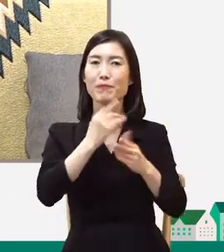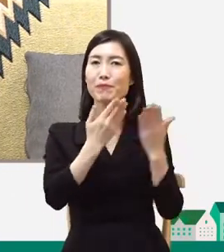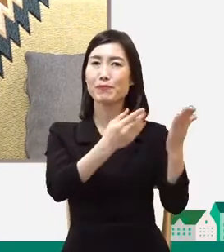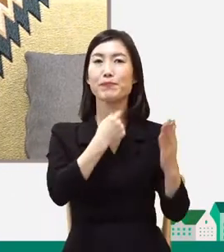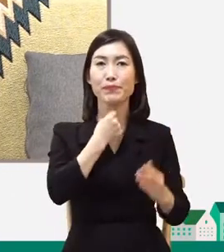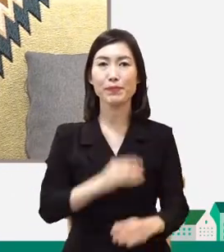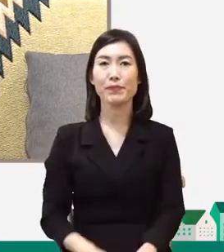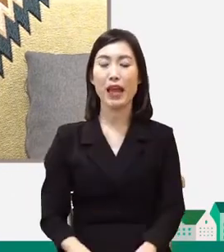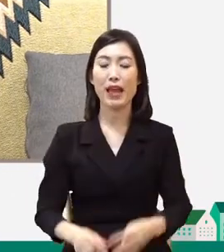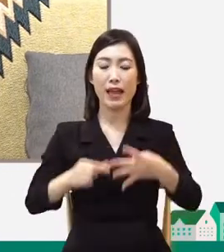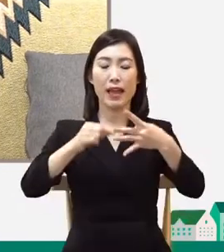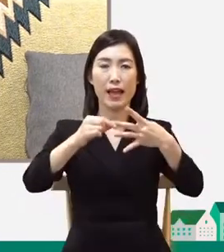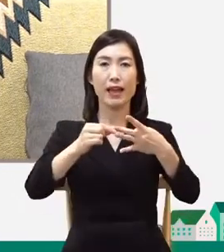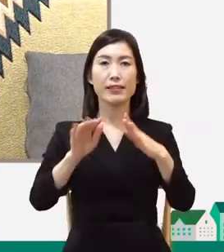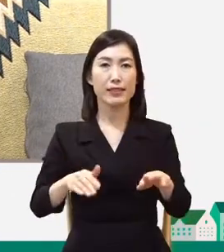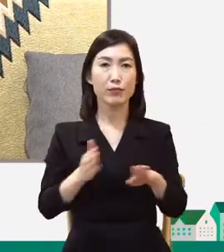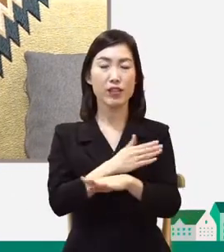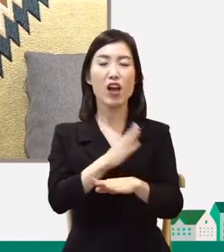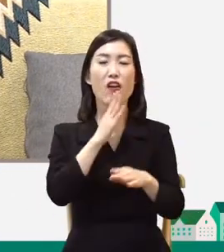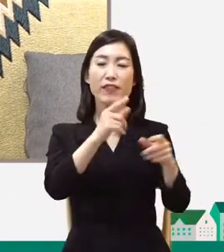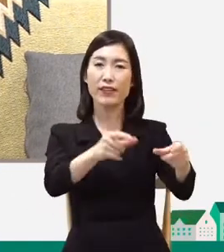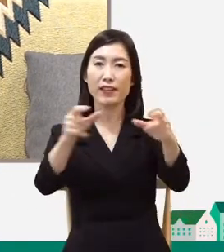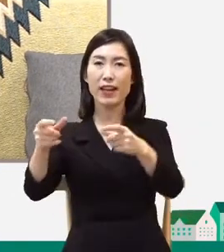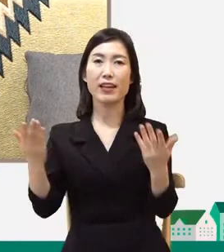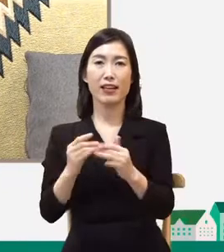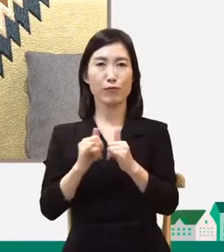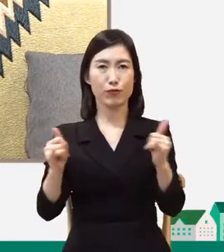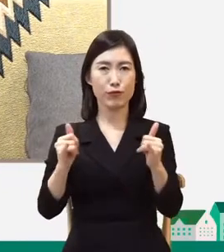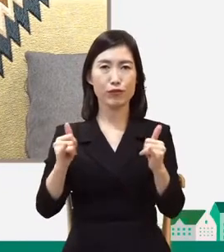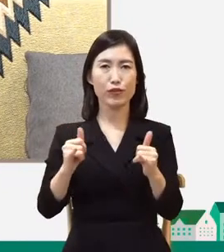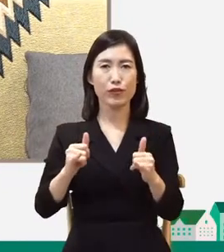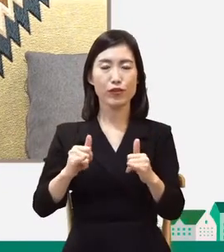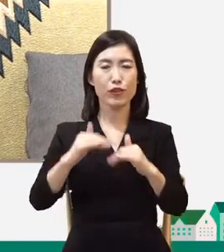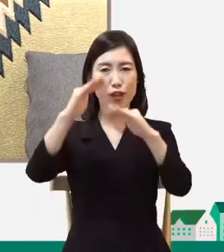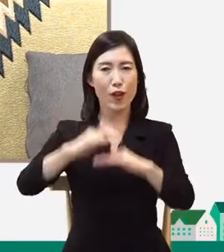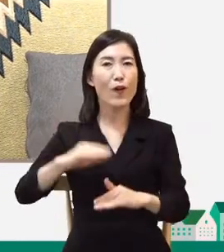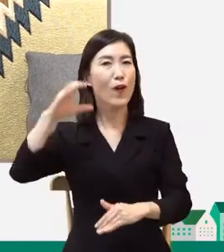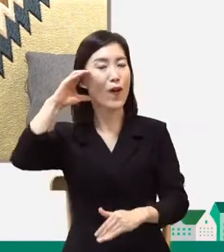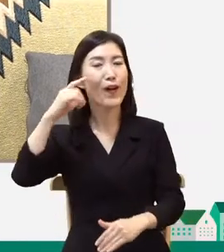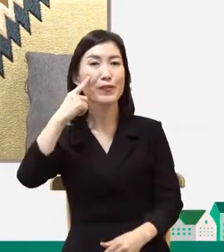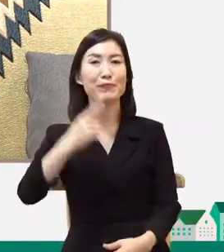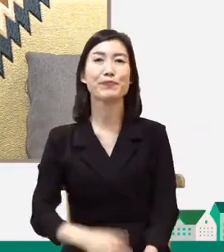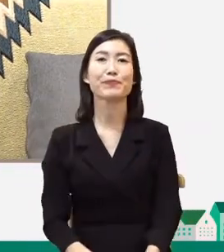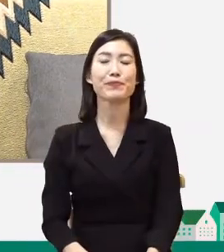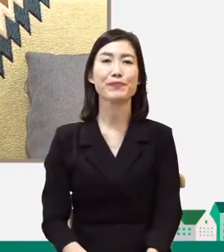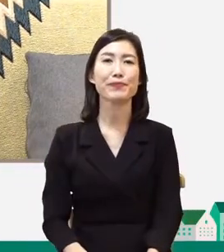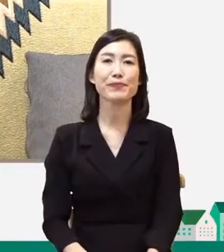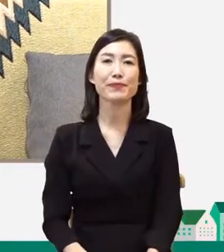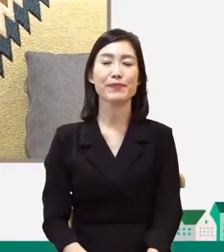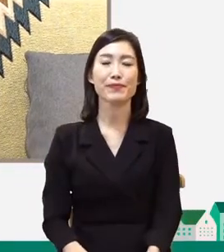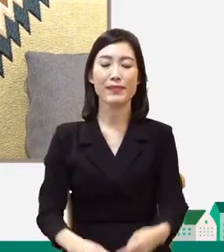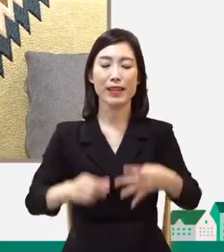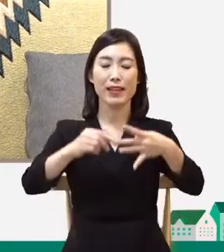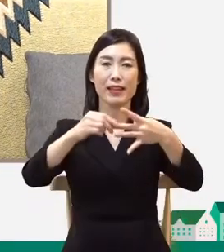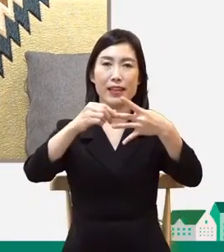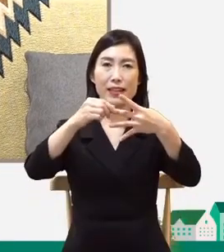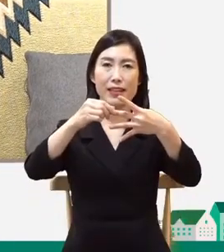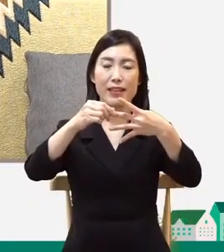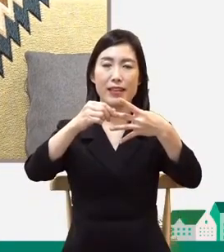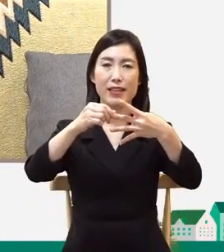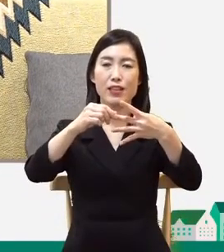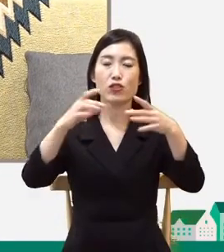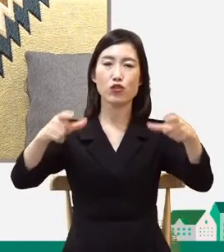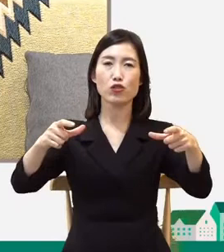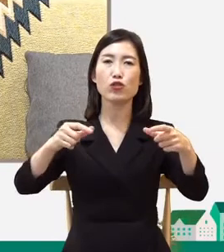시선 우리가 들어가 보도록 해보겠습니다. 실제로 같이 우리 따라가 들어가 보시죠. 먼저 첫 번째 우리가 현장의